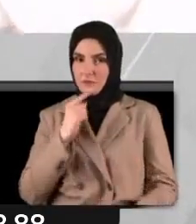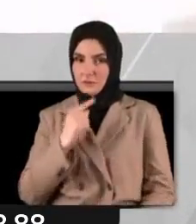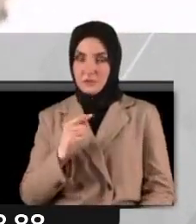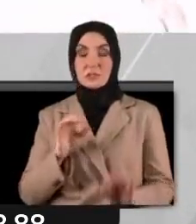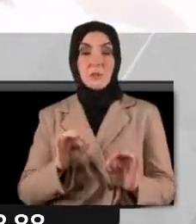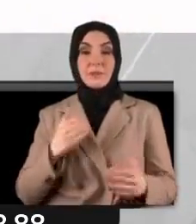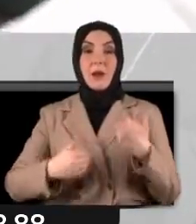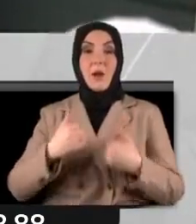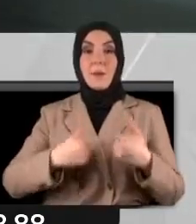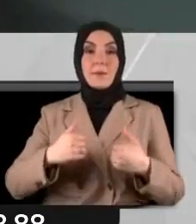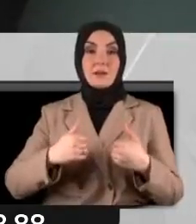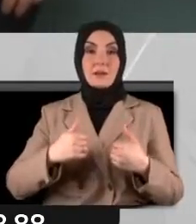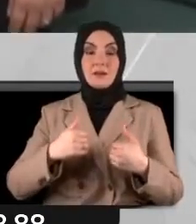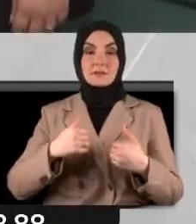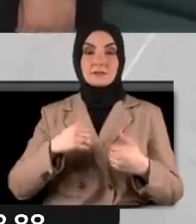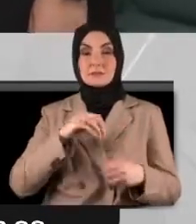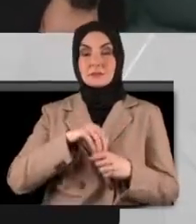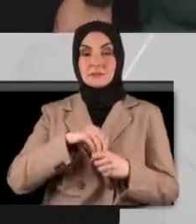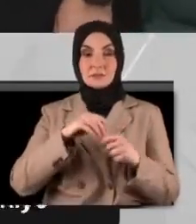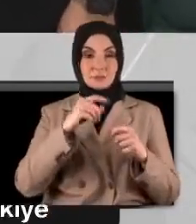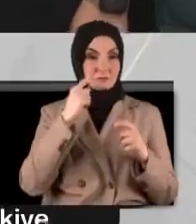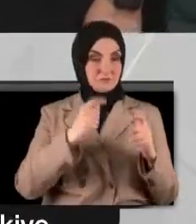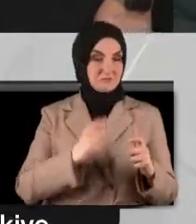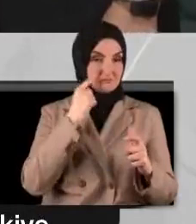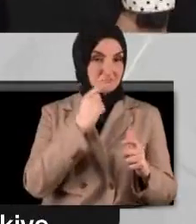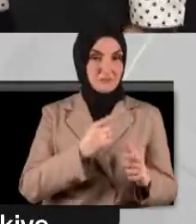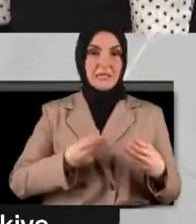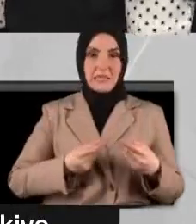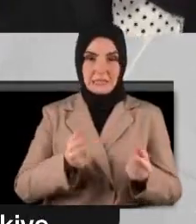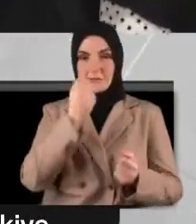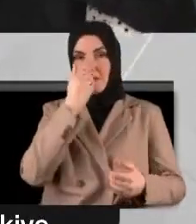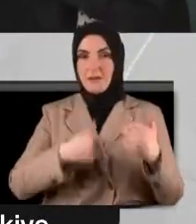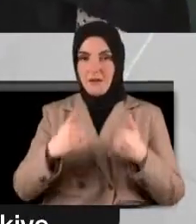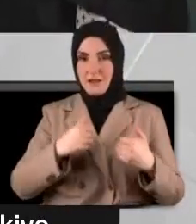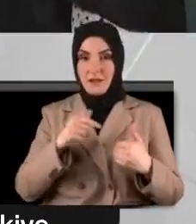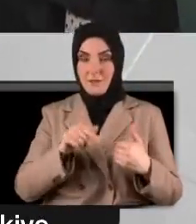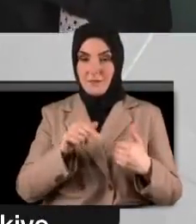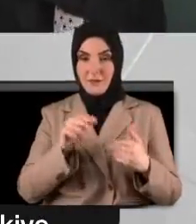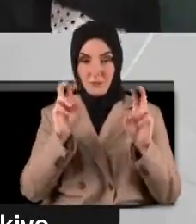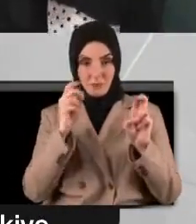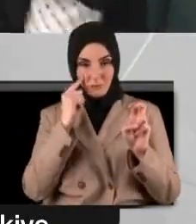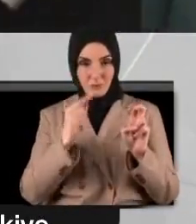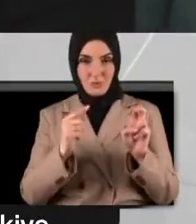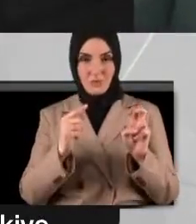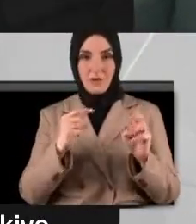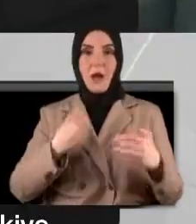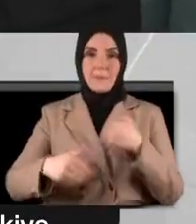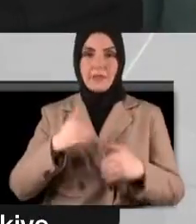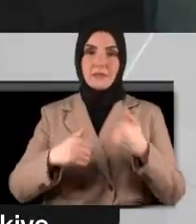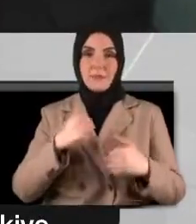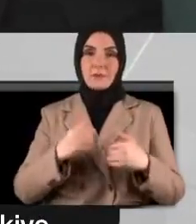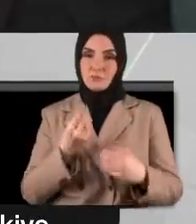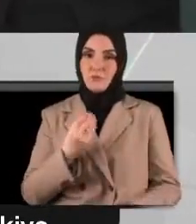özellikle ekstremite yaralanmaları ve ezilmelere bağlı sıkıntıların hızlı bir şekilde düzeltilmesi üzerine ameliyatlarla geçiyor. Şu anda ameliyatlar